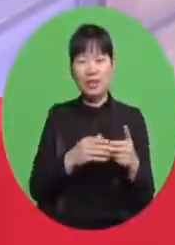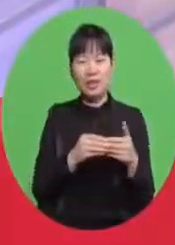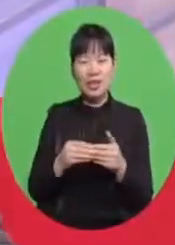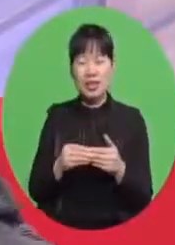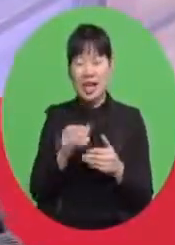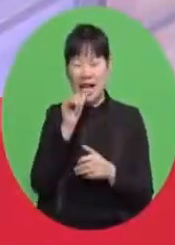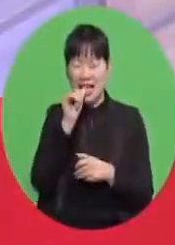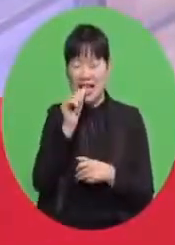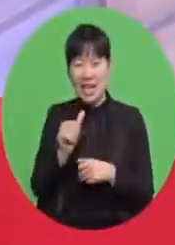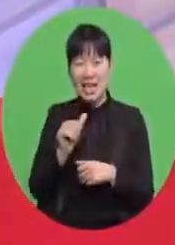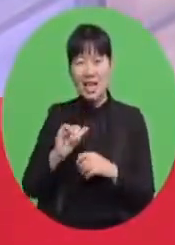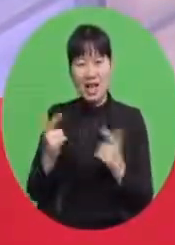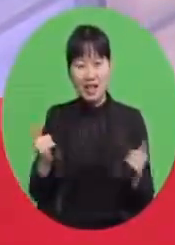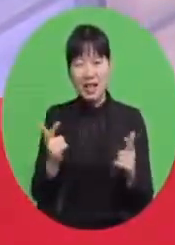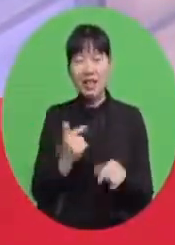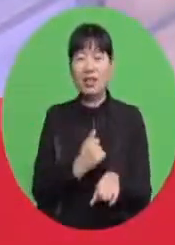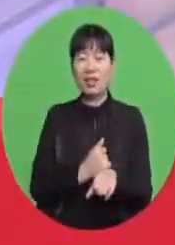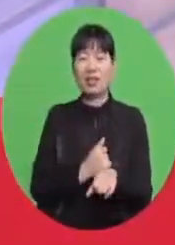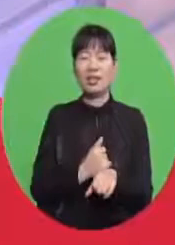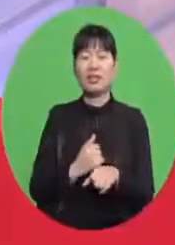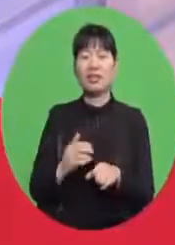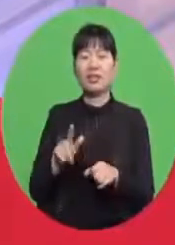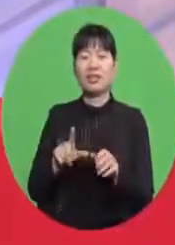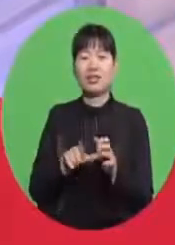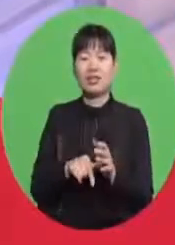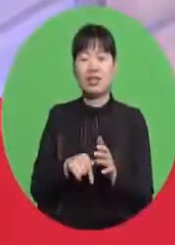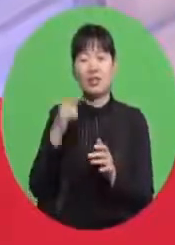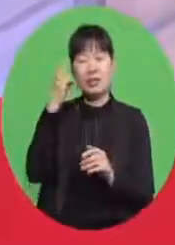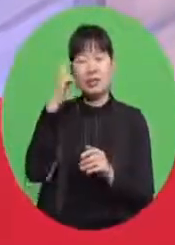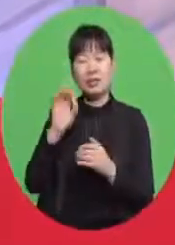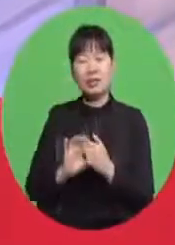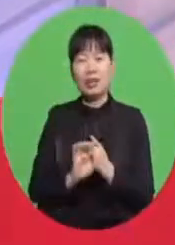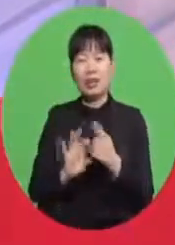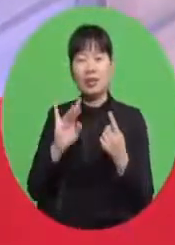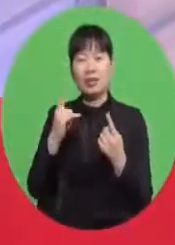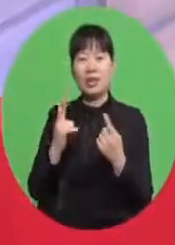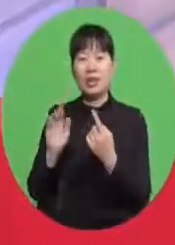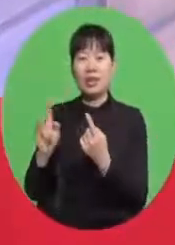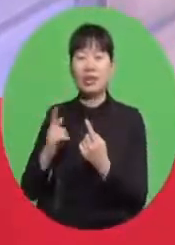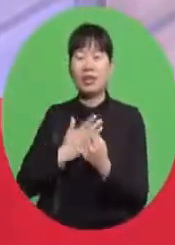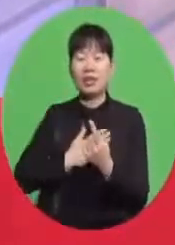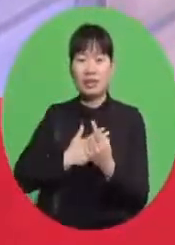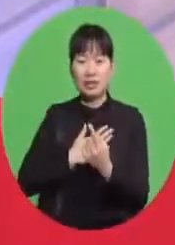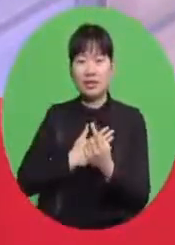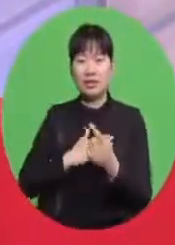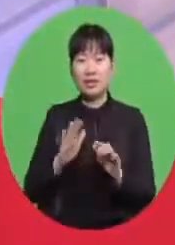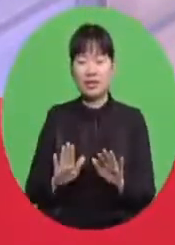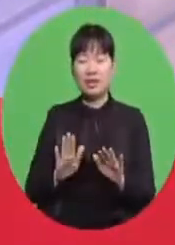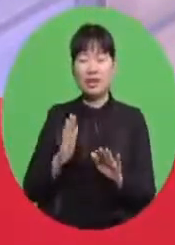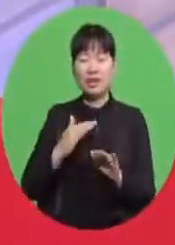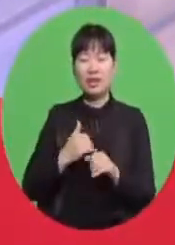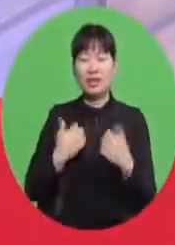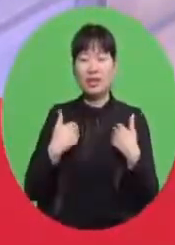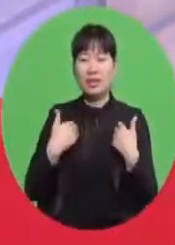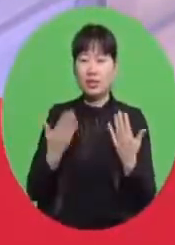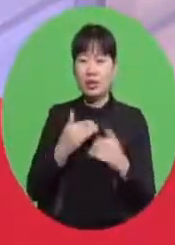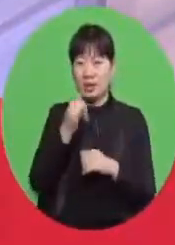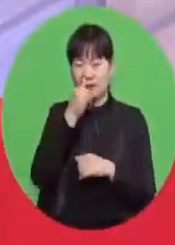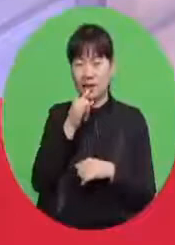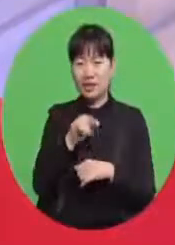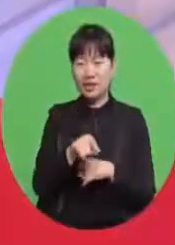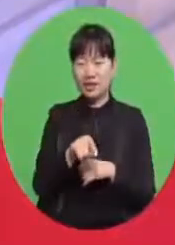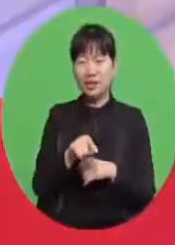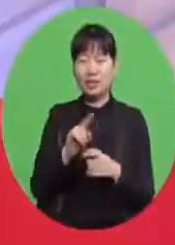가봐. 막 이런 얘기를 하면서 네, 끝나게 맞아요. 되는데 이때 애들이 왜 그러냐면 한 번에 한 가지 감정. 그러니까 자기가 즐거운 일이 있다라는